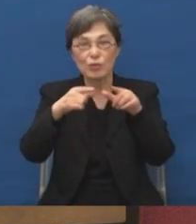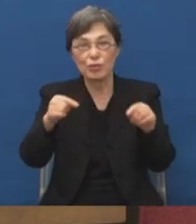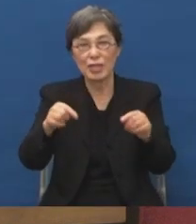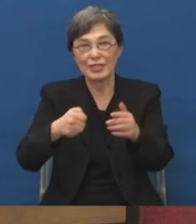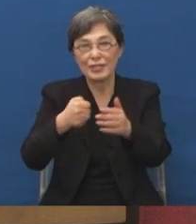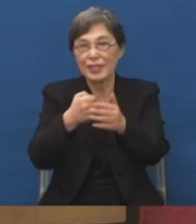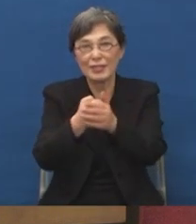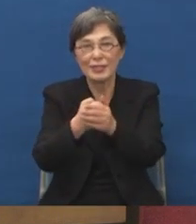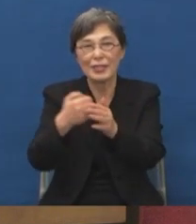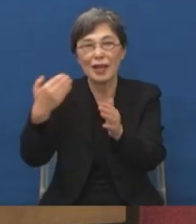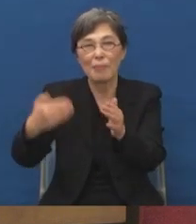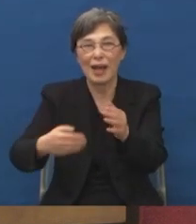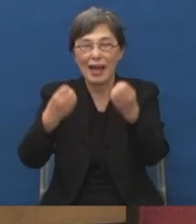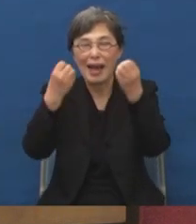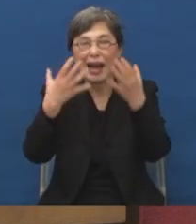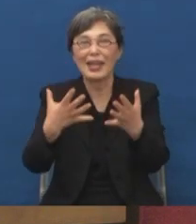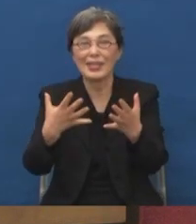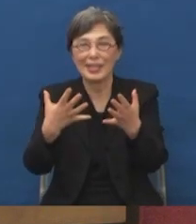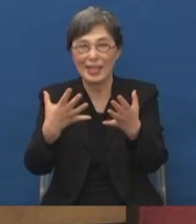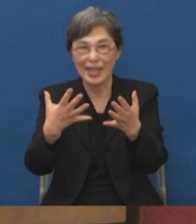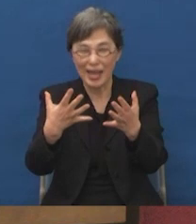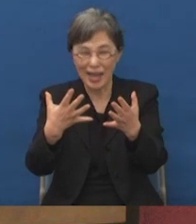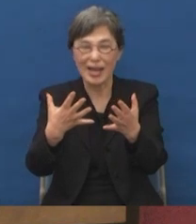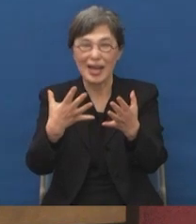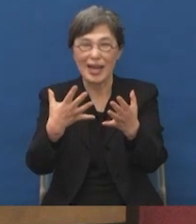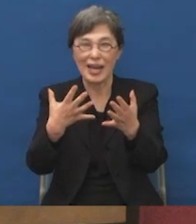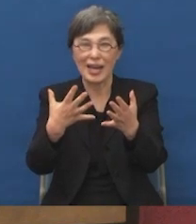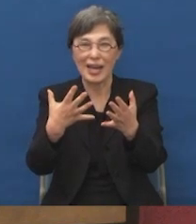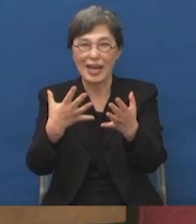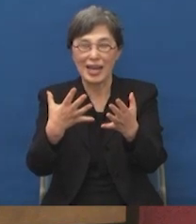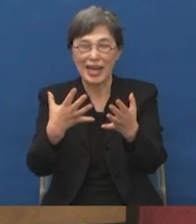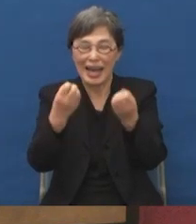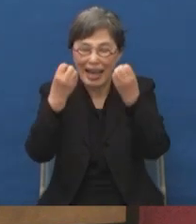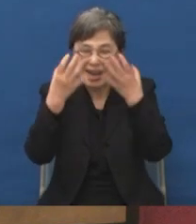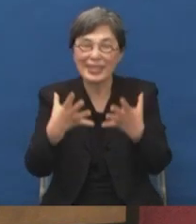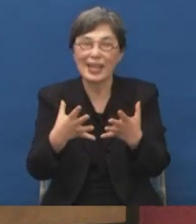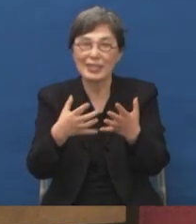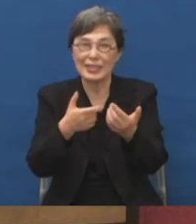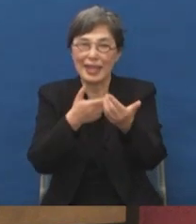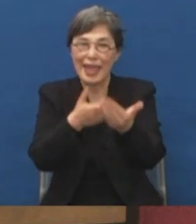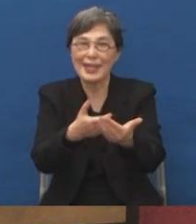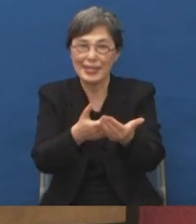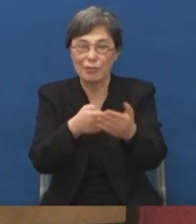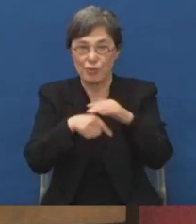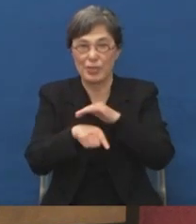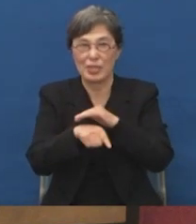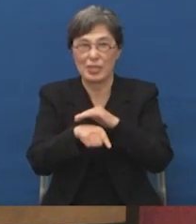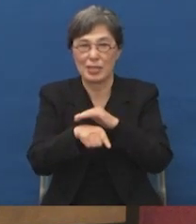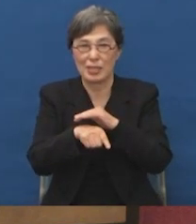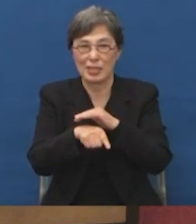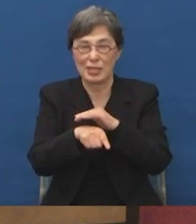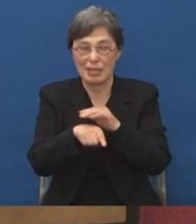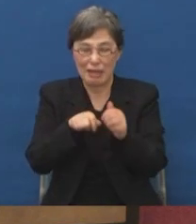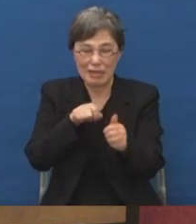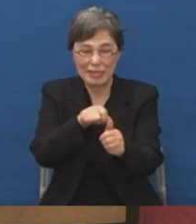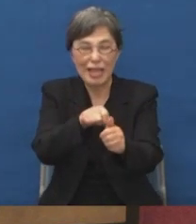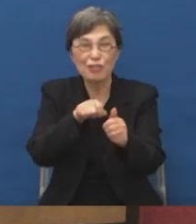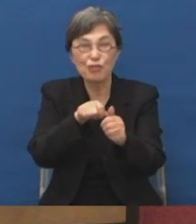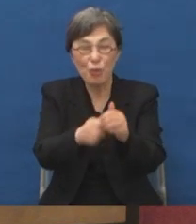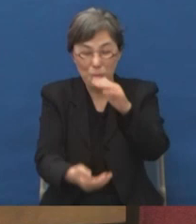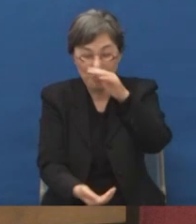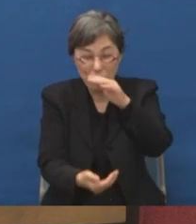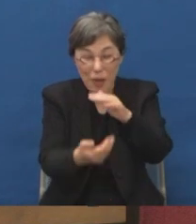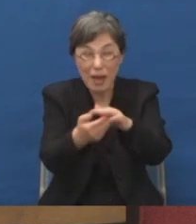現されていない新たな戦い方をする最新鋭機であり、殺傷武器の最たるものです